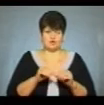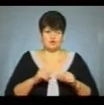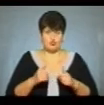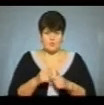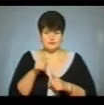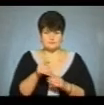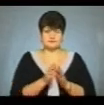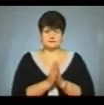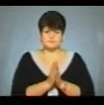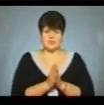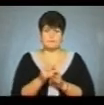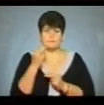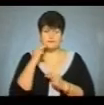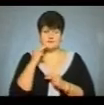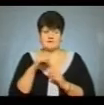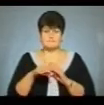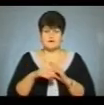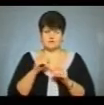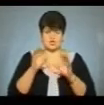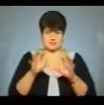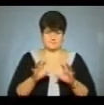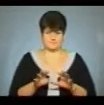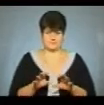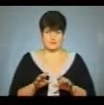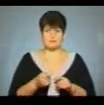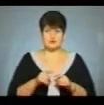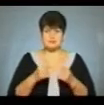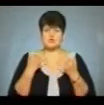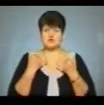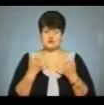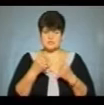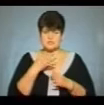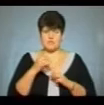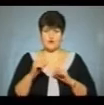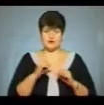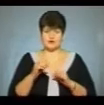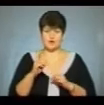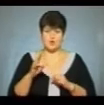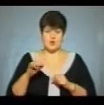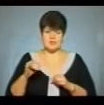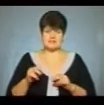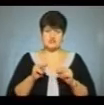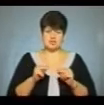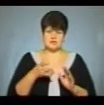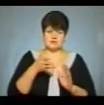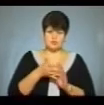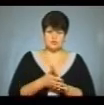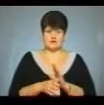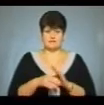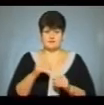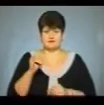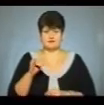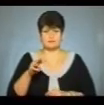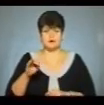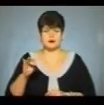ній закликають вдосконалити виборче законодавство. Про це сьогодні повідомив координатор коаліції «За чесні та прозорі вибори» Іван